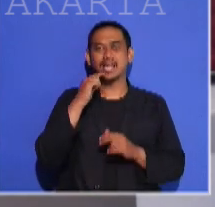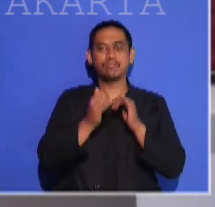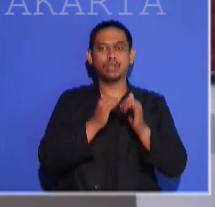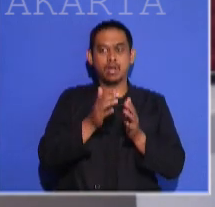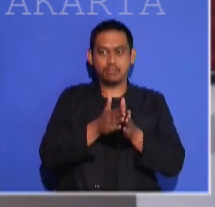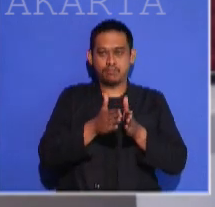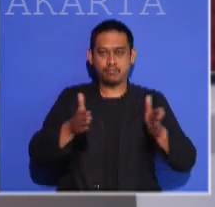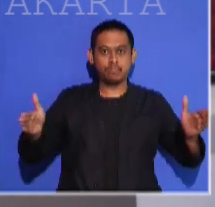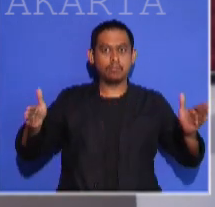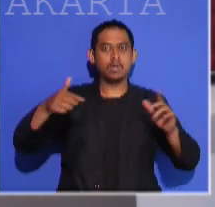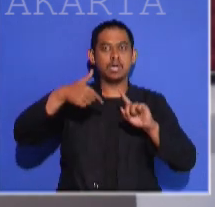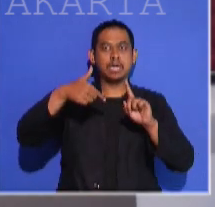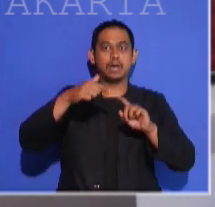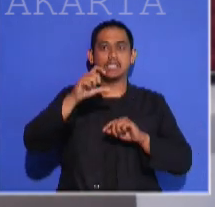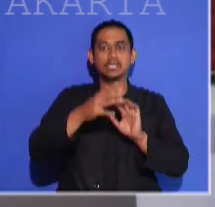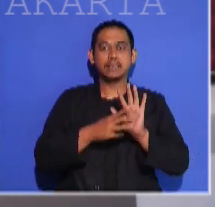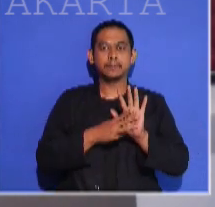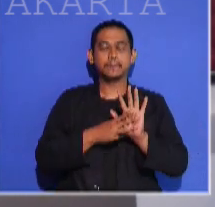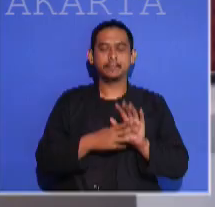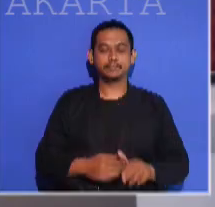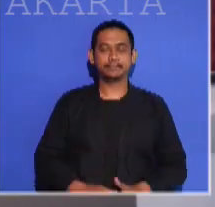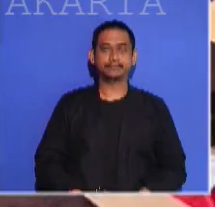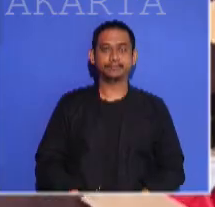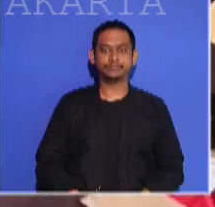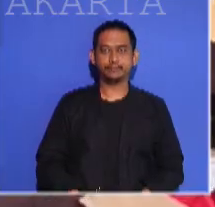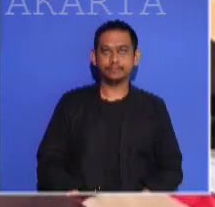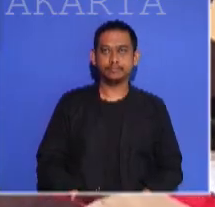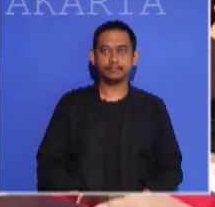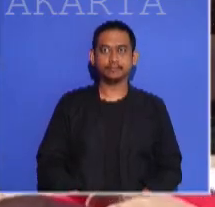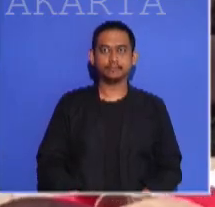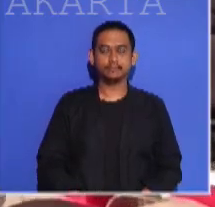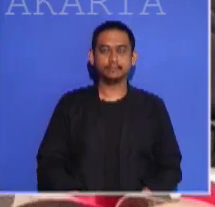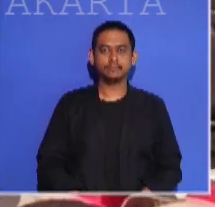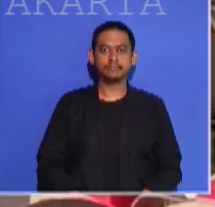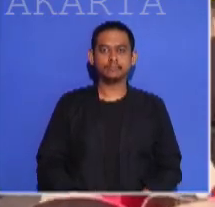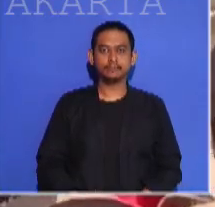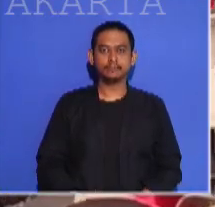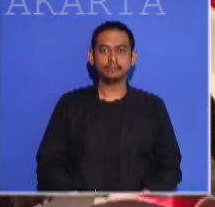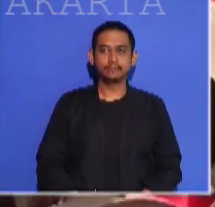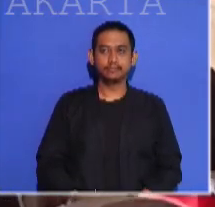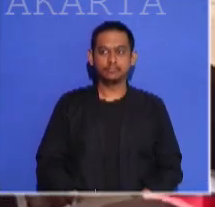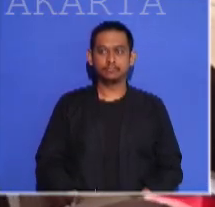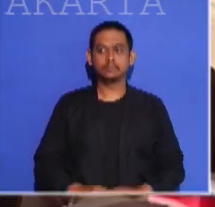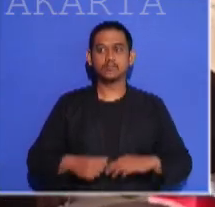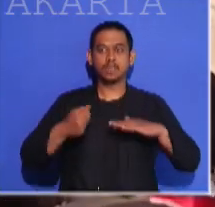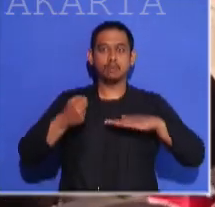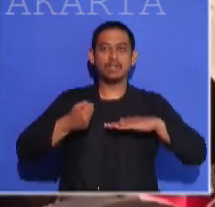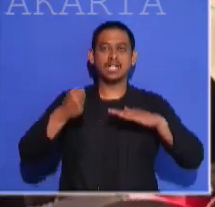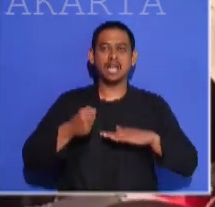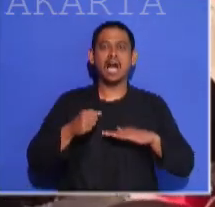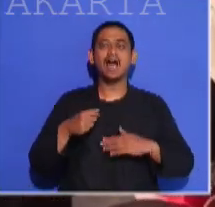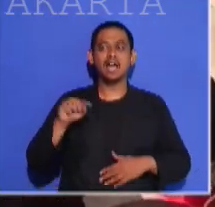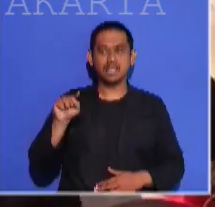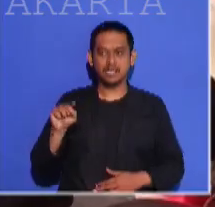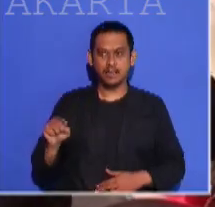tanggal kemerdekaan Republik Indonesia 17 Agustus gelar ketangkasan pramuka yang dilakukan siswa SMK Negeri 2